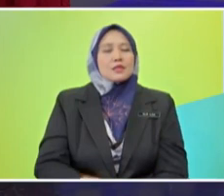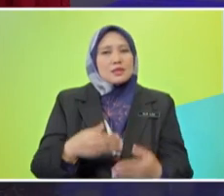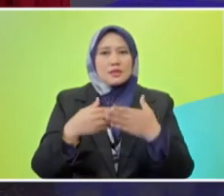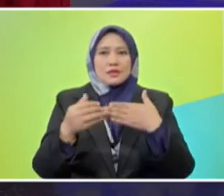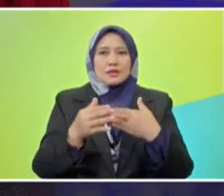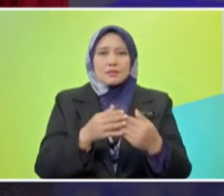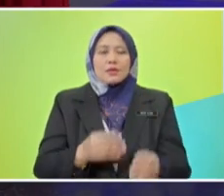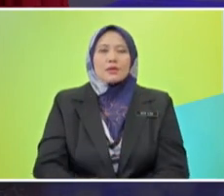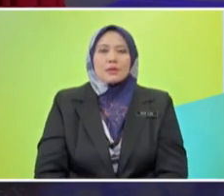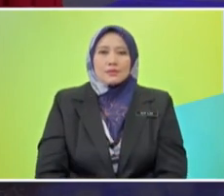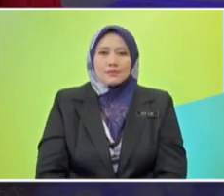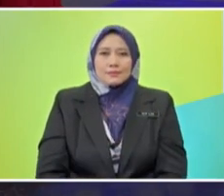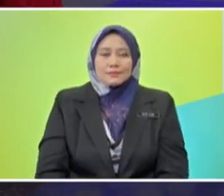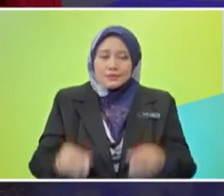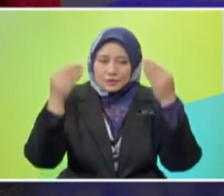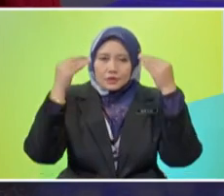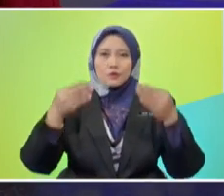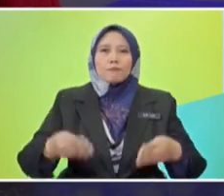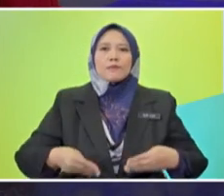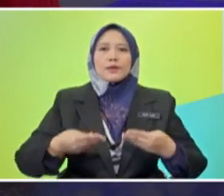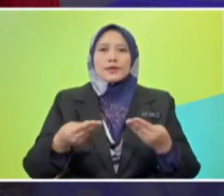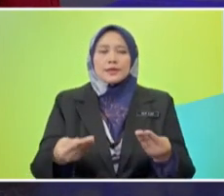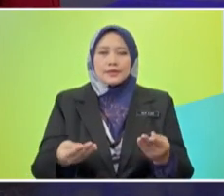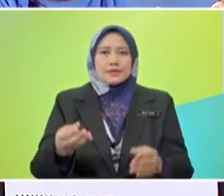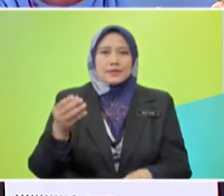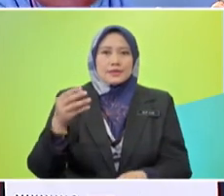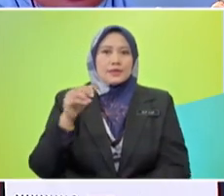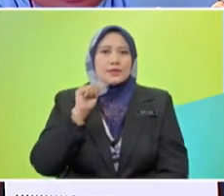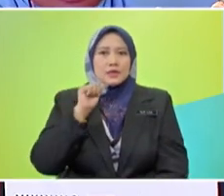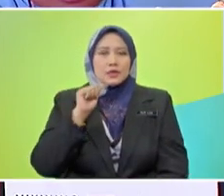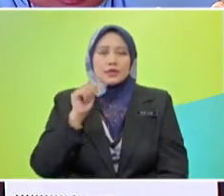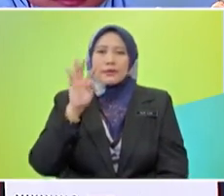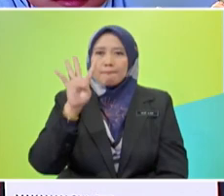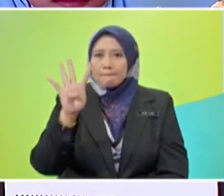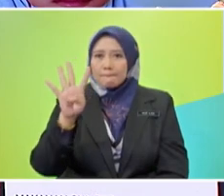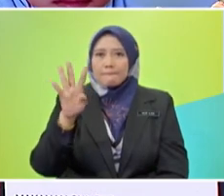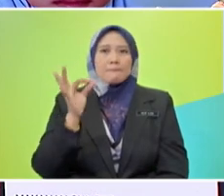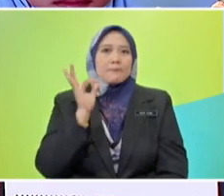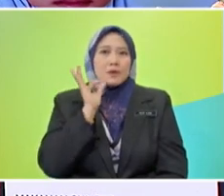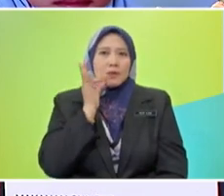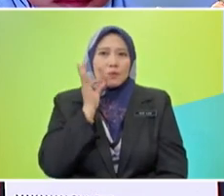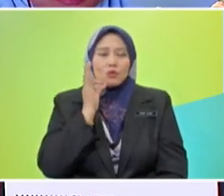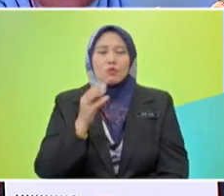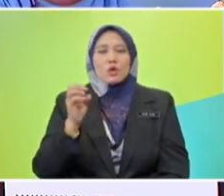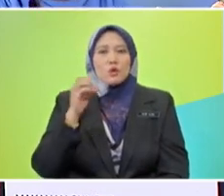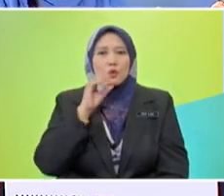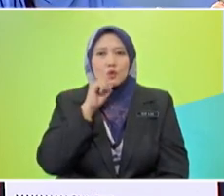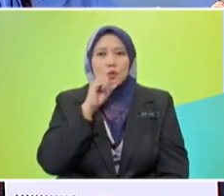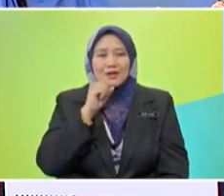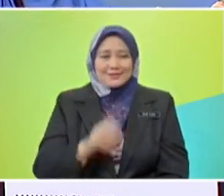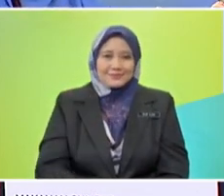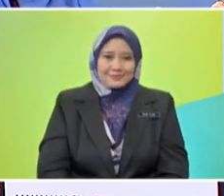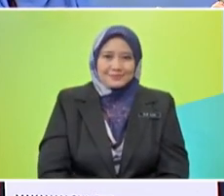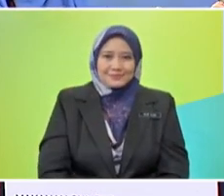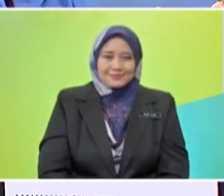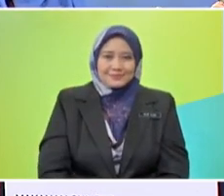Amni 4 biji buah oren. 4 oren. Ya. Tahniah Amni. Okey cikgu,